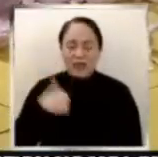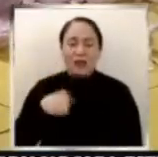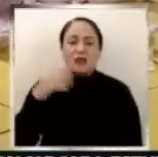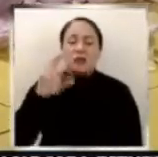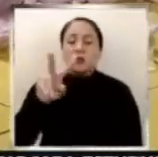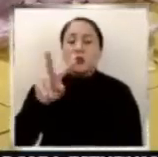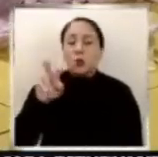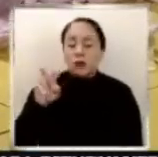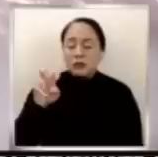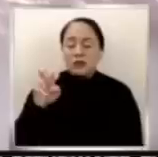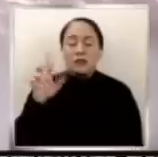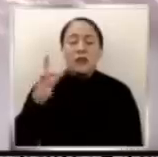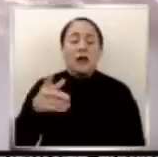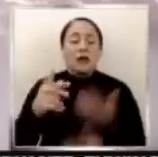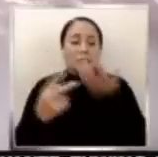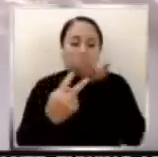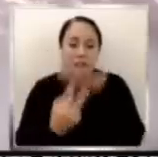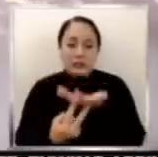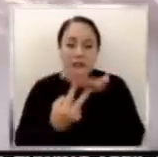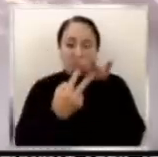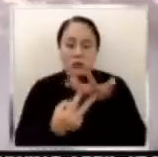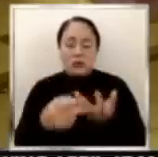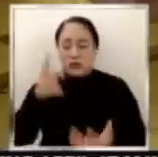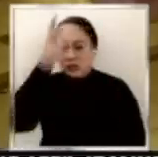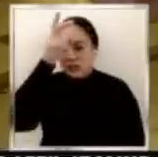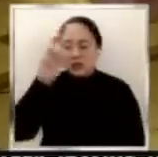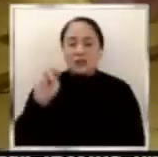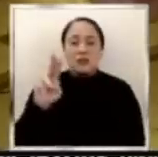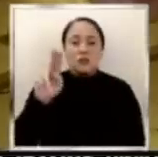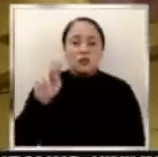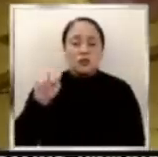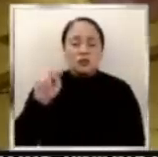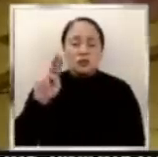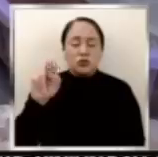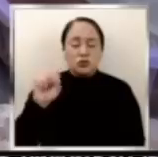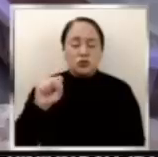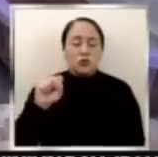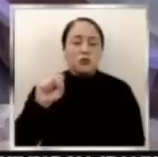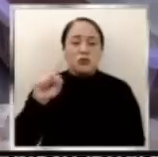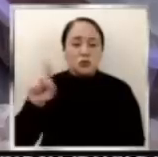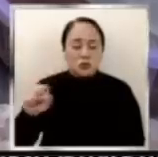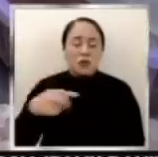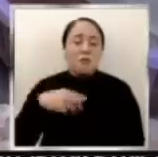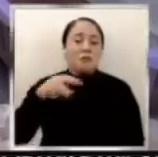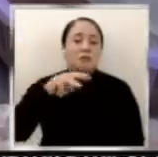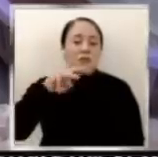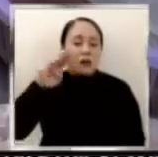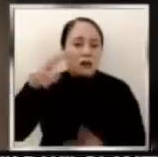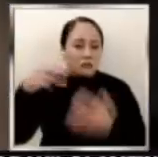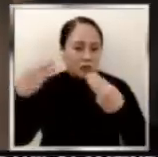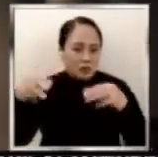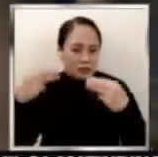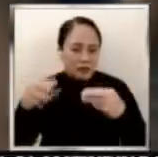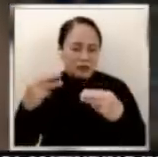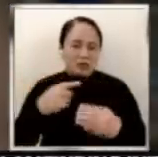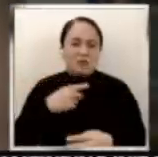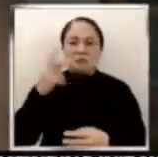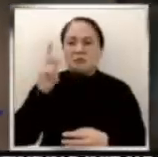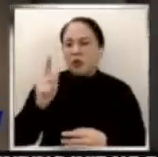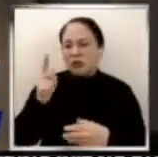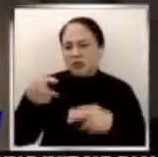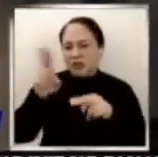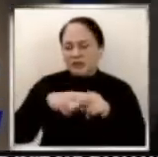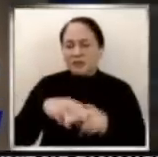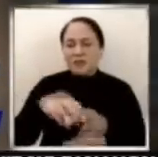kilo ng manok sa Muñoz Market sa Quezon City. 20 pesos daw ang iminahal ayon sa ilang nagtitinda. Picho po, mas mura